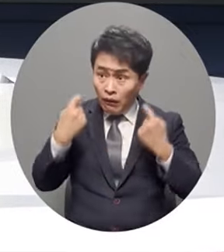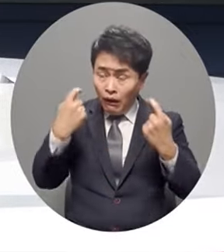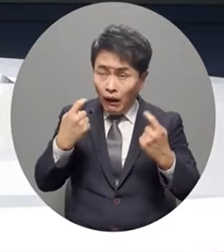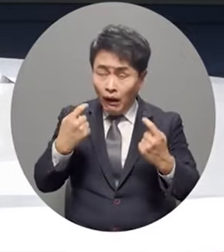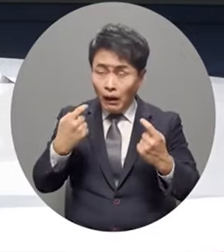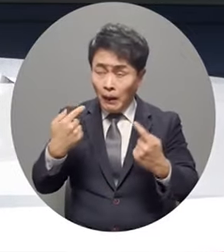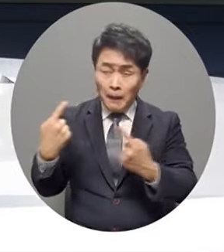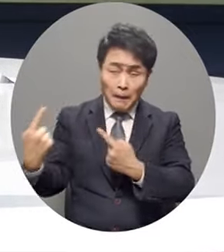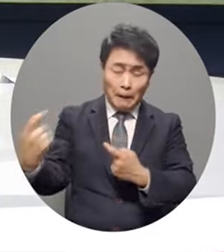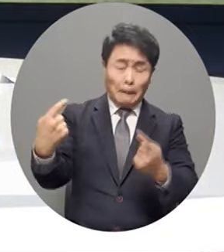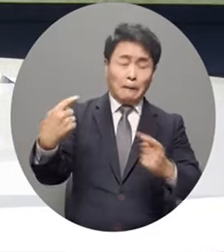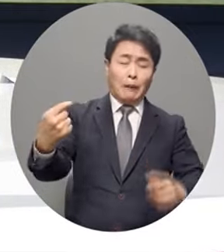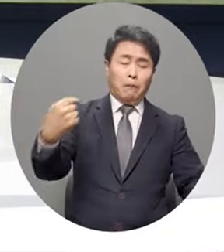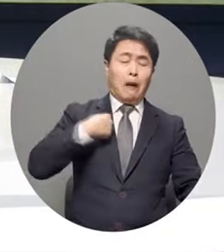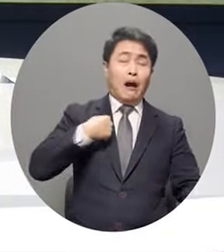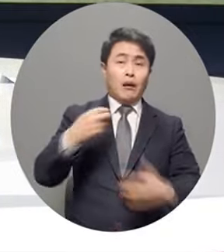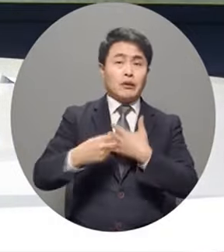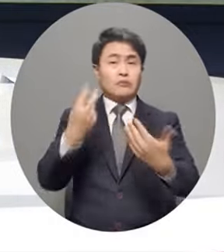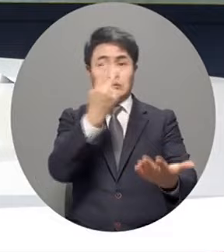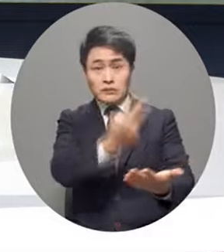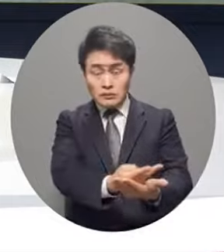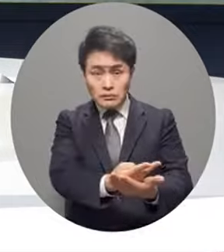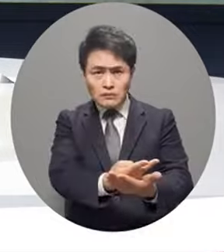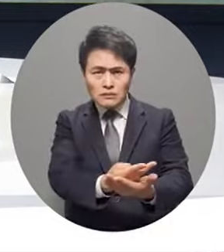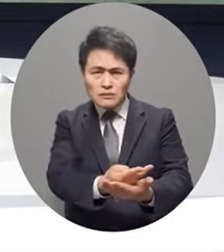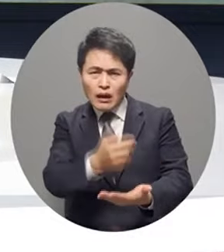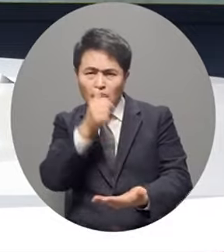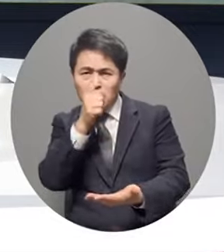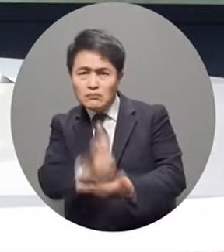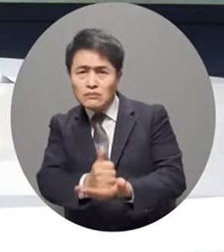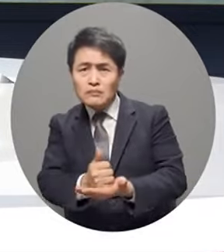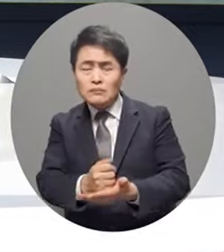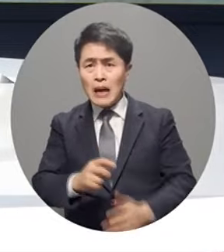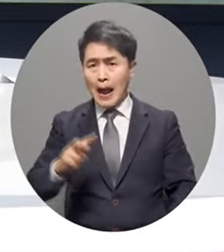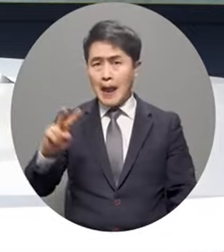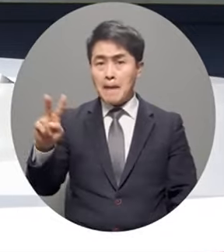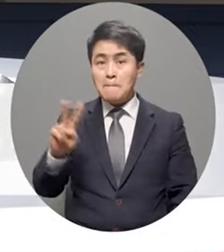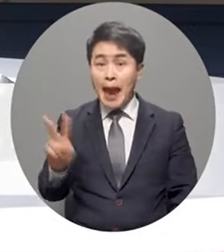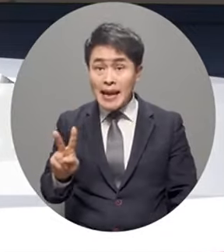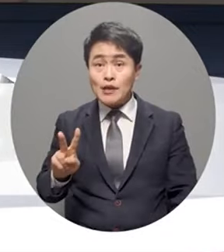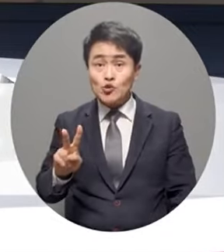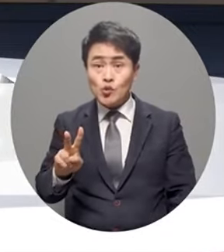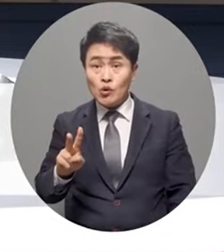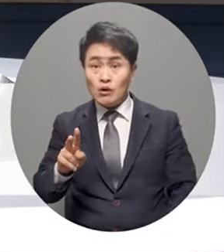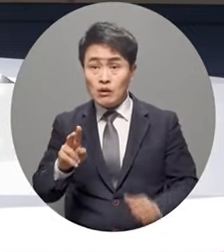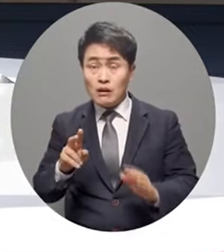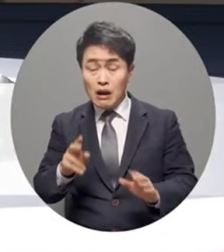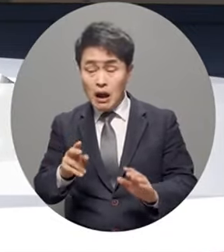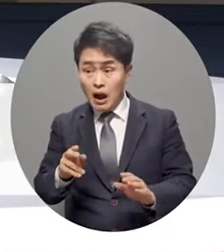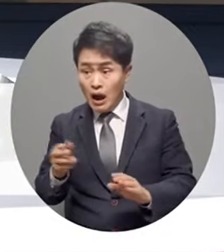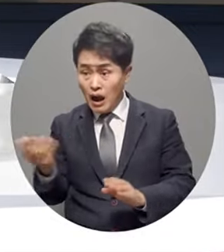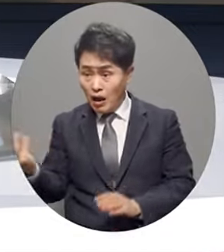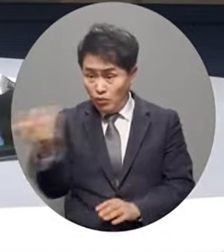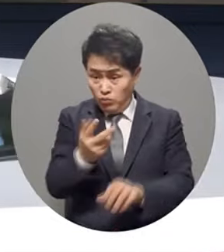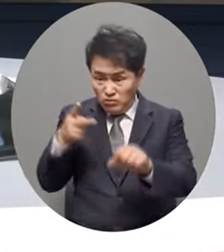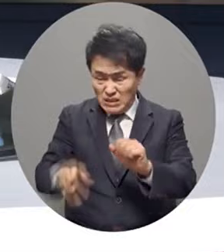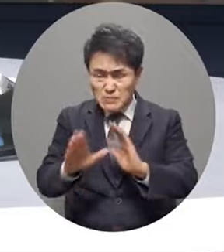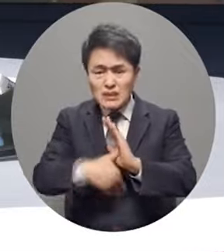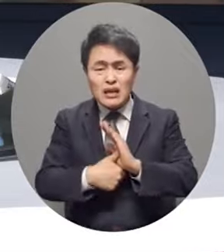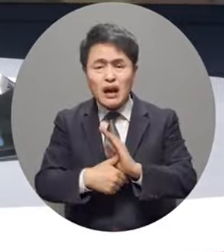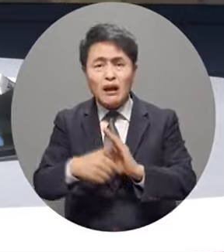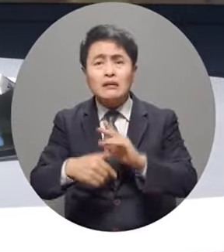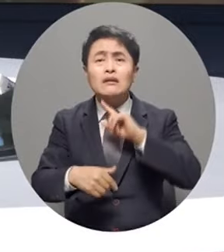맞아 병원으로 실려갔는데요. 용의자는 베네수엘라 출신 이민자 15살 청소년이었습니다. 이경미